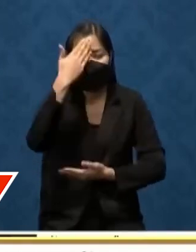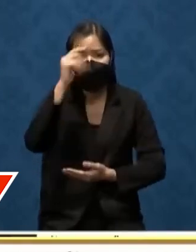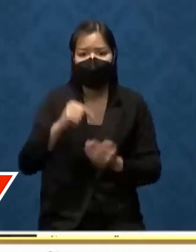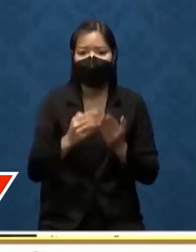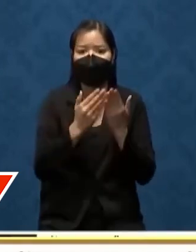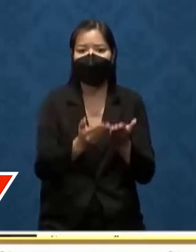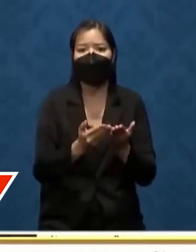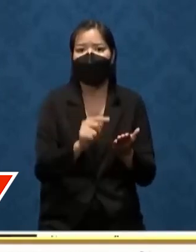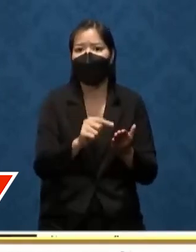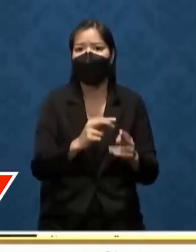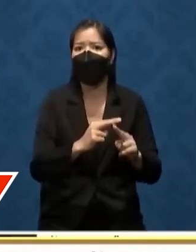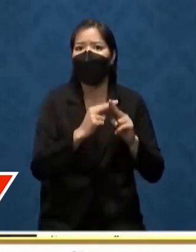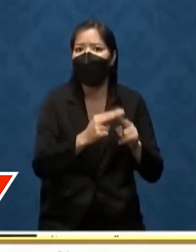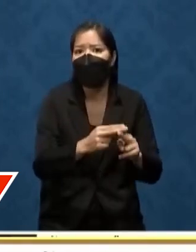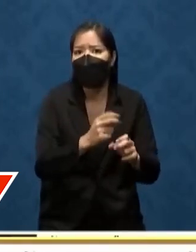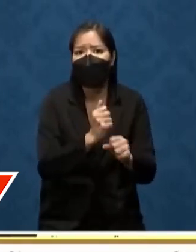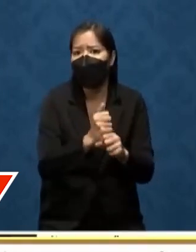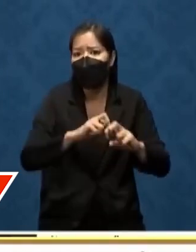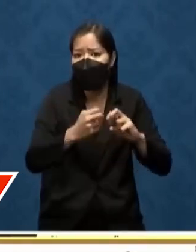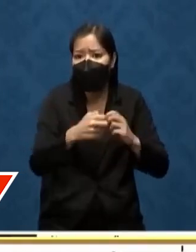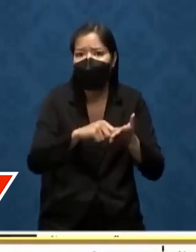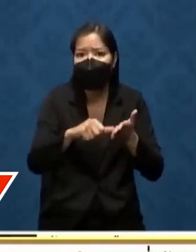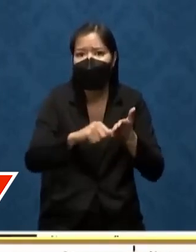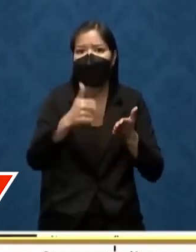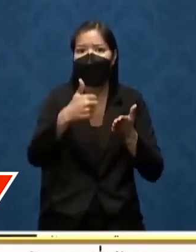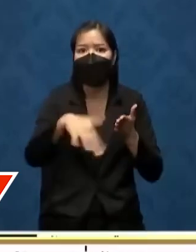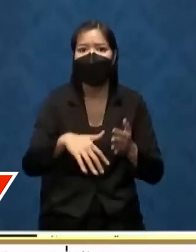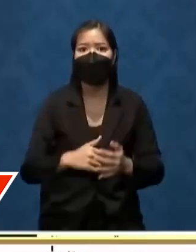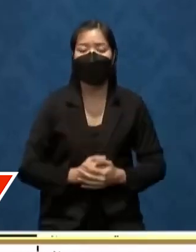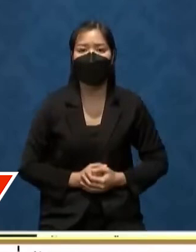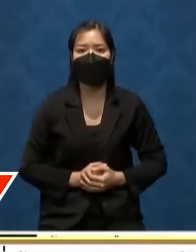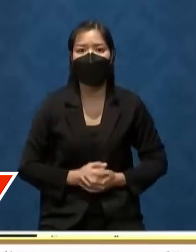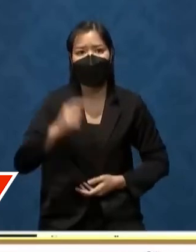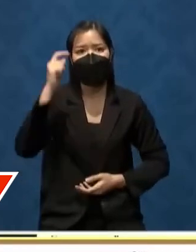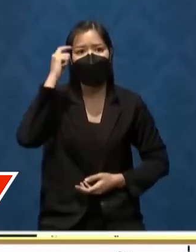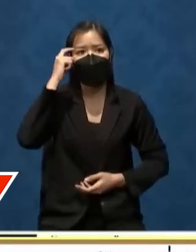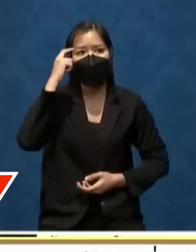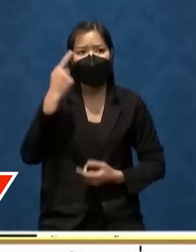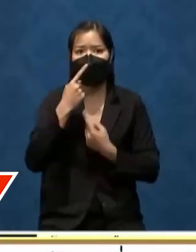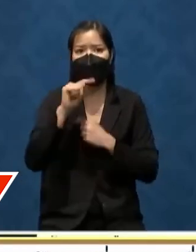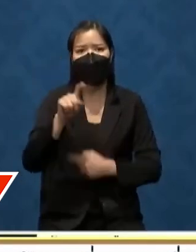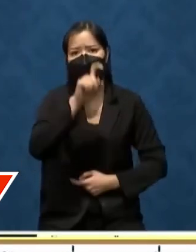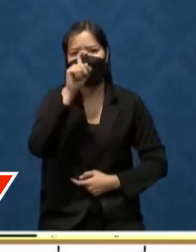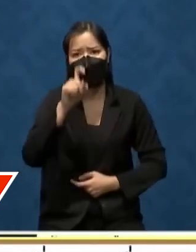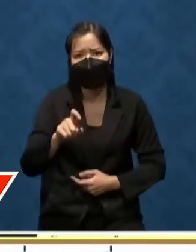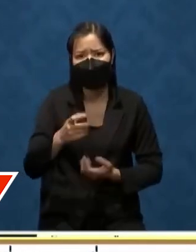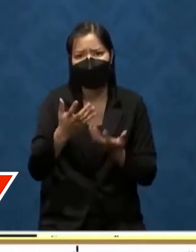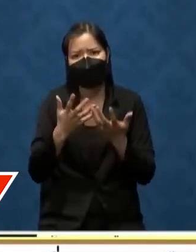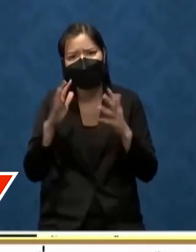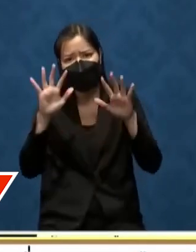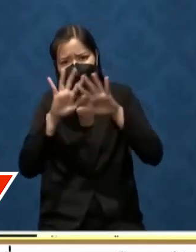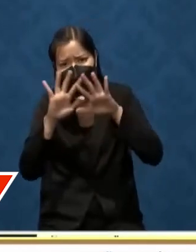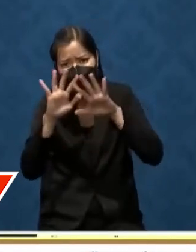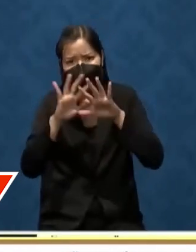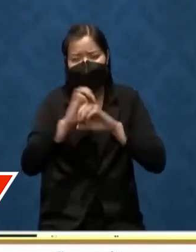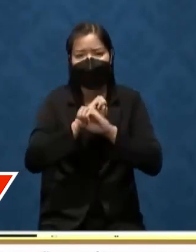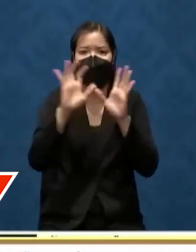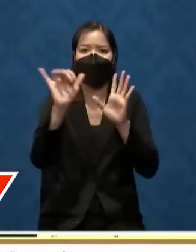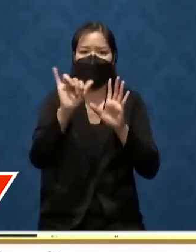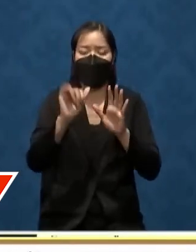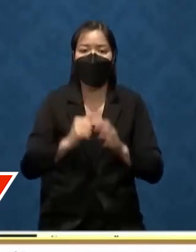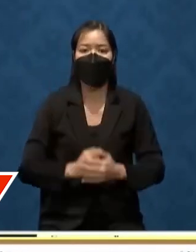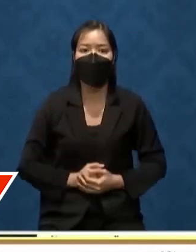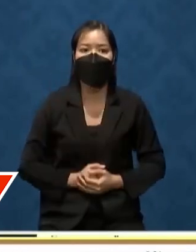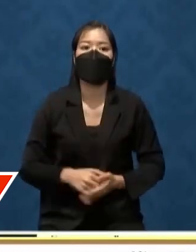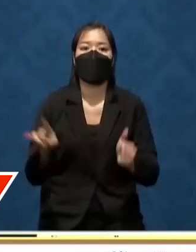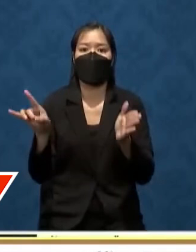ไม่ได้อันนี้คือผมคดว่าในการตอบคำถามของท่านมัยังคุมเคลืออยู่และอีกสุดท้ายครัทาน